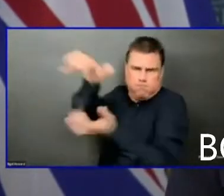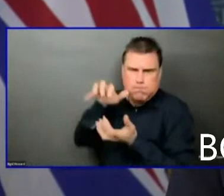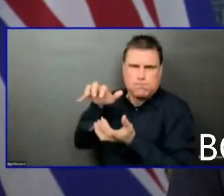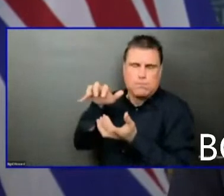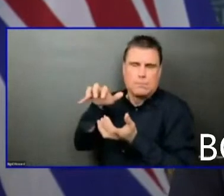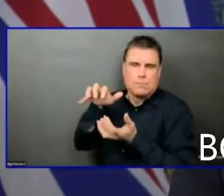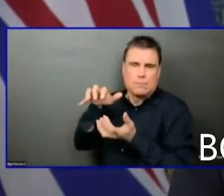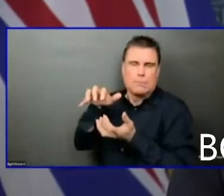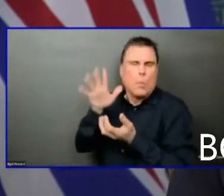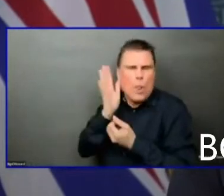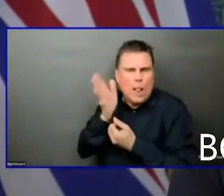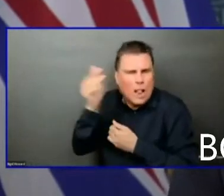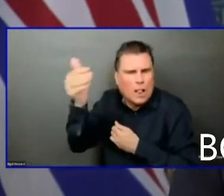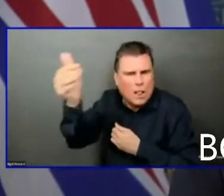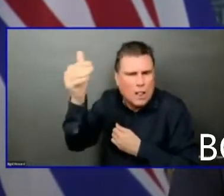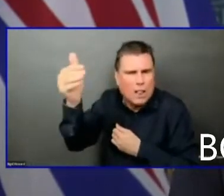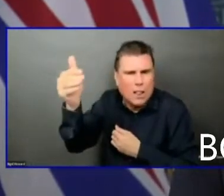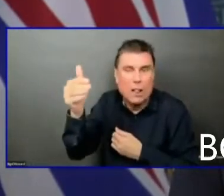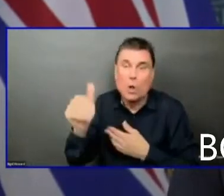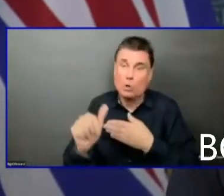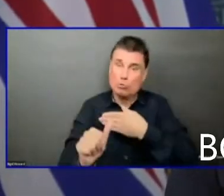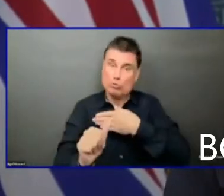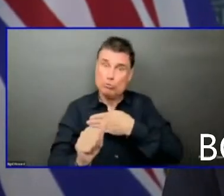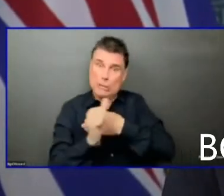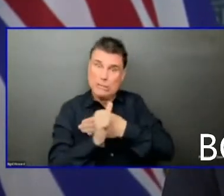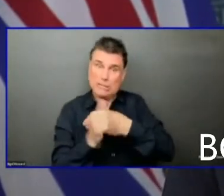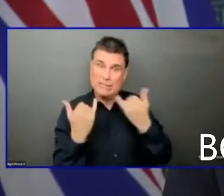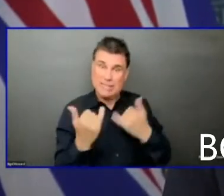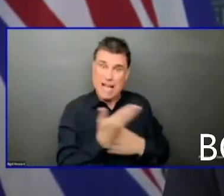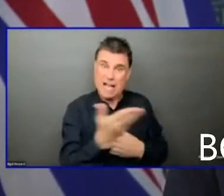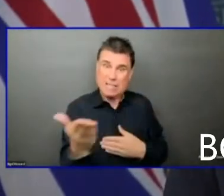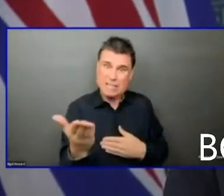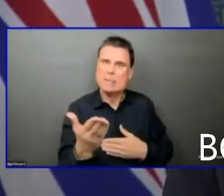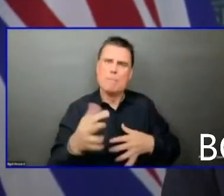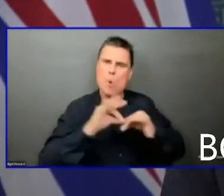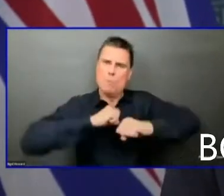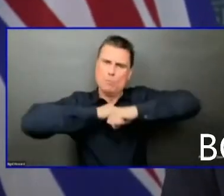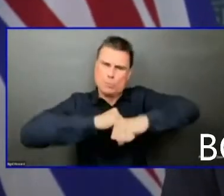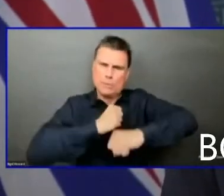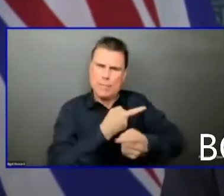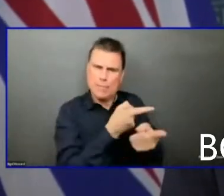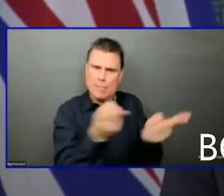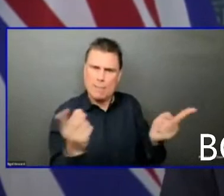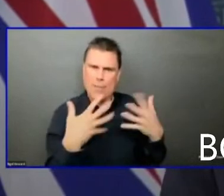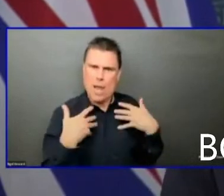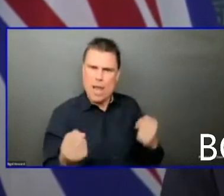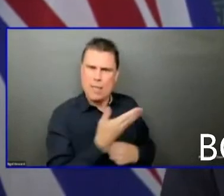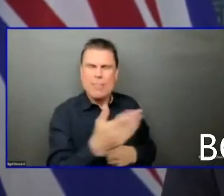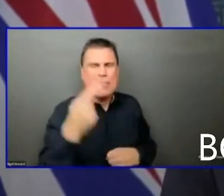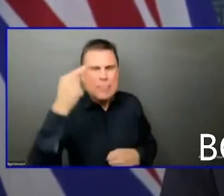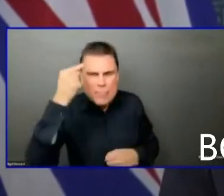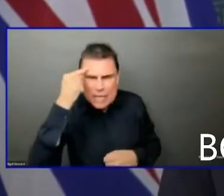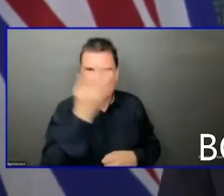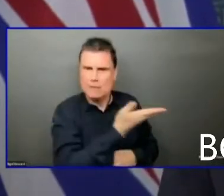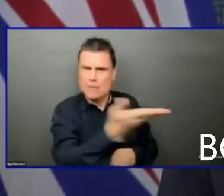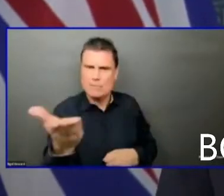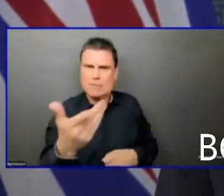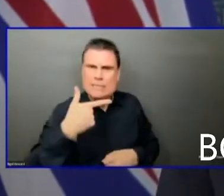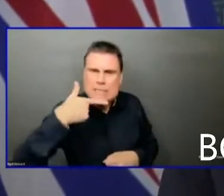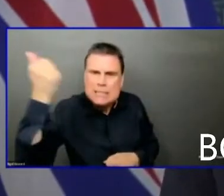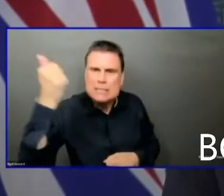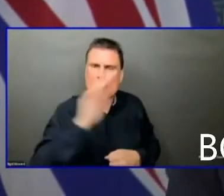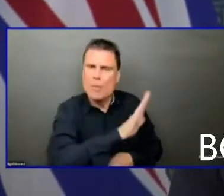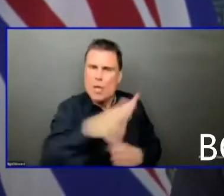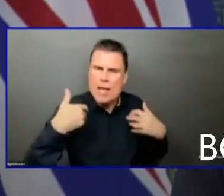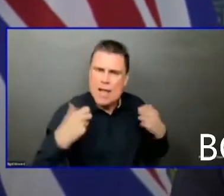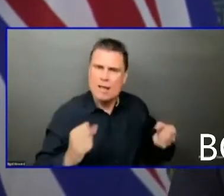都能够接种到疫苗。那么我们一定要保护好这些最脆弱的人群。 But we need to recognize